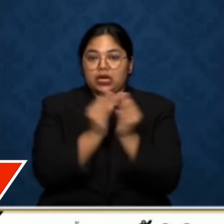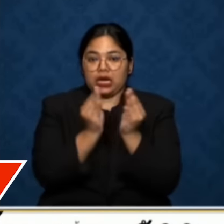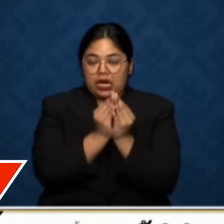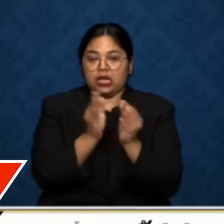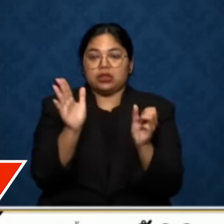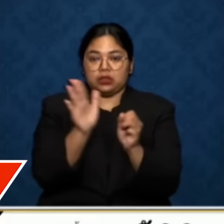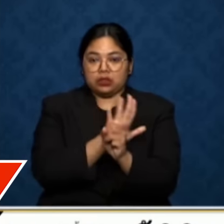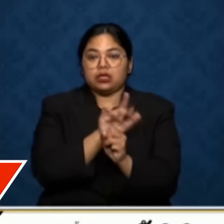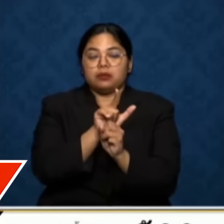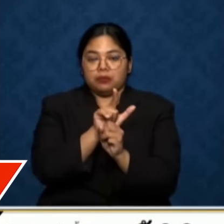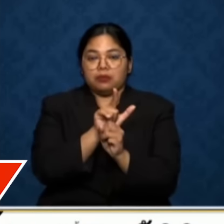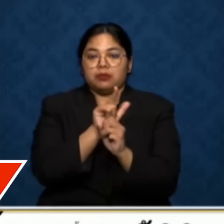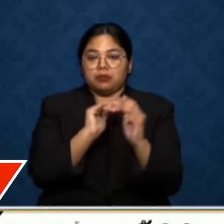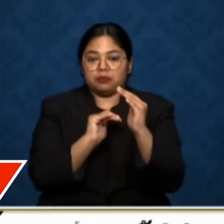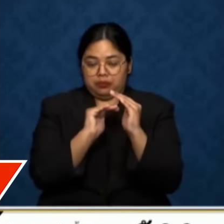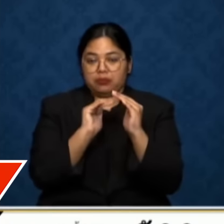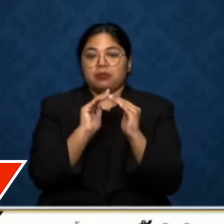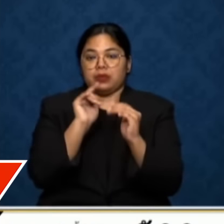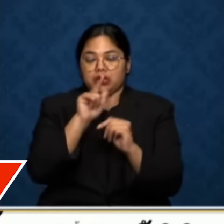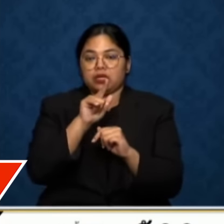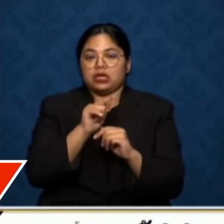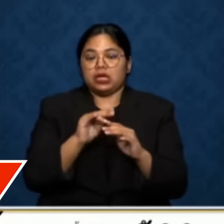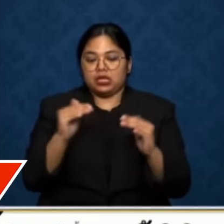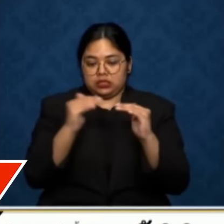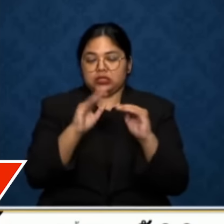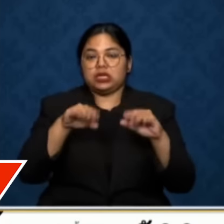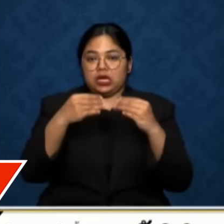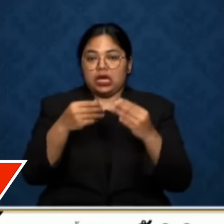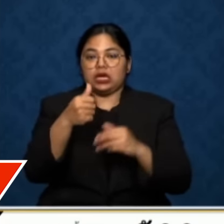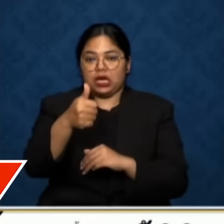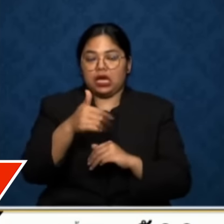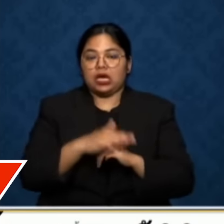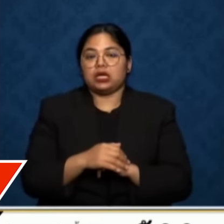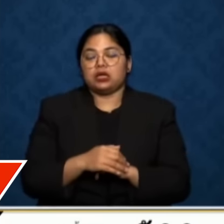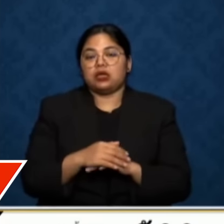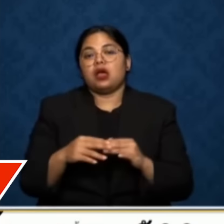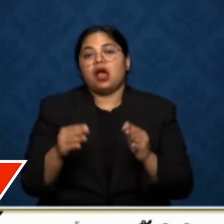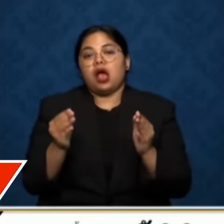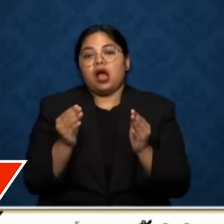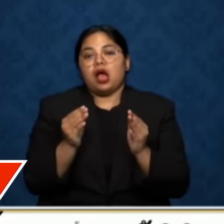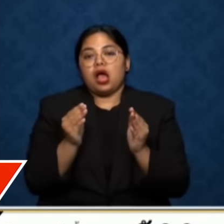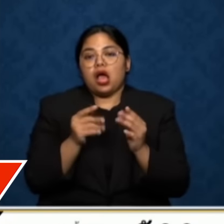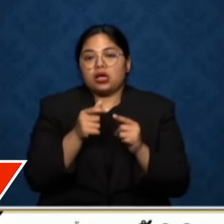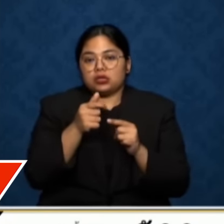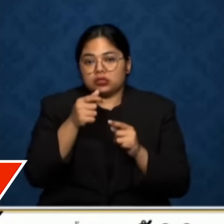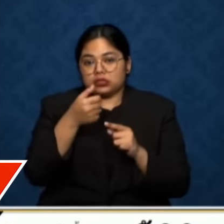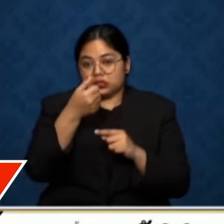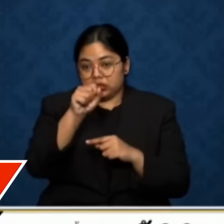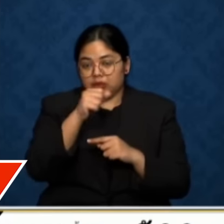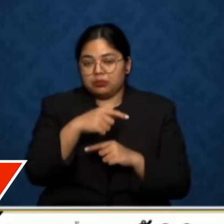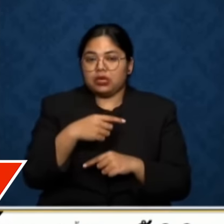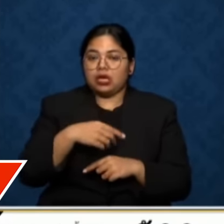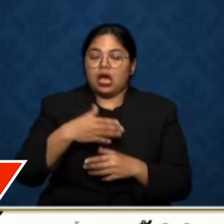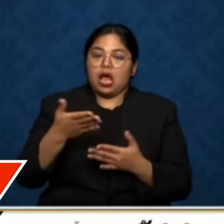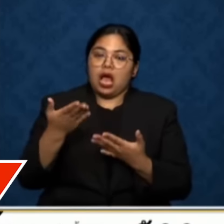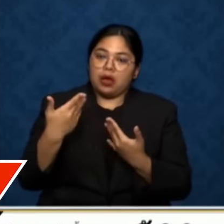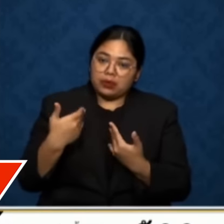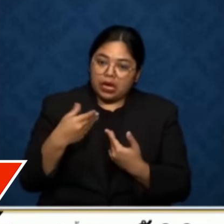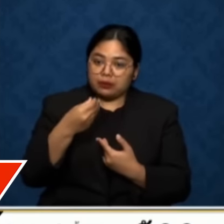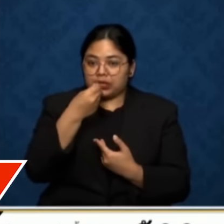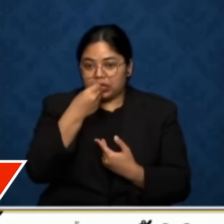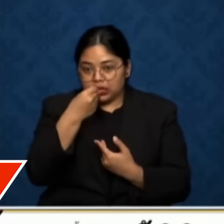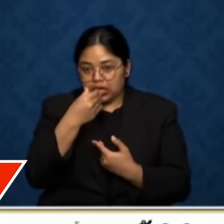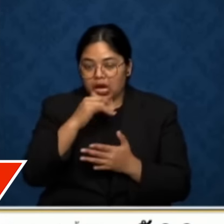จะสามารถใช้สิทธิ์ได้ทีนี้มันมีอะไรบ้าง10ข้อมีกินข้าวล้างหน้าแปรงฟันลุกจากที่นอน